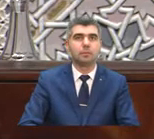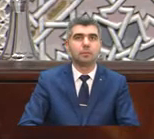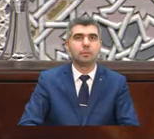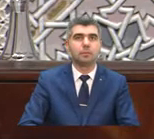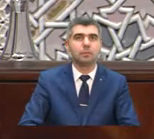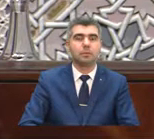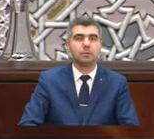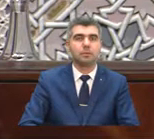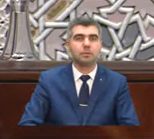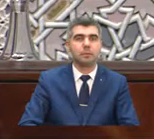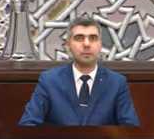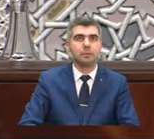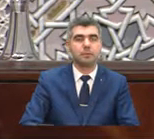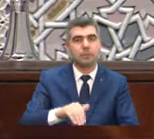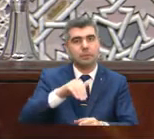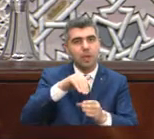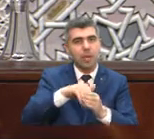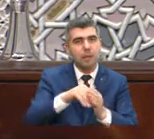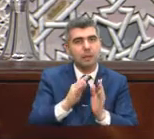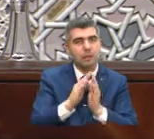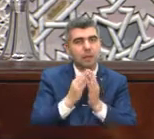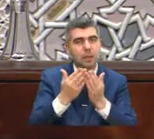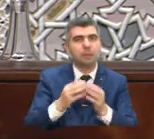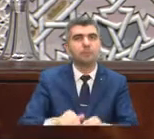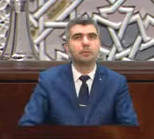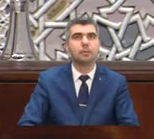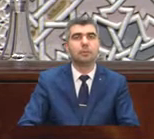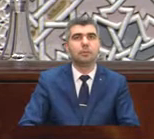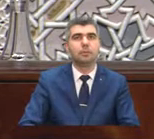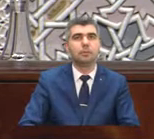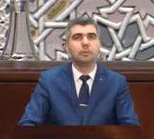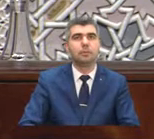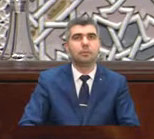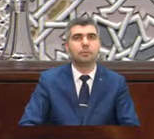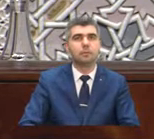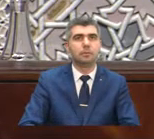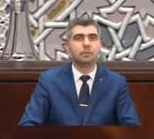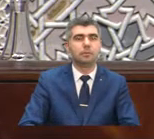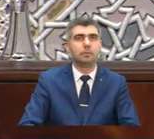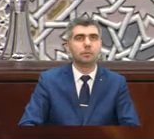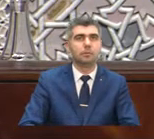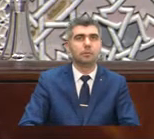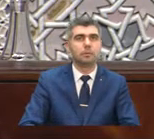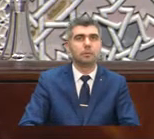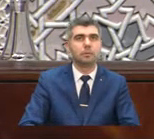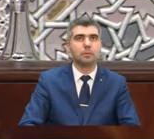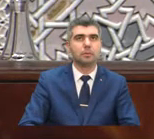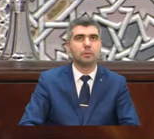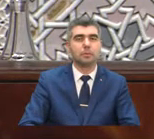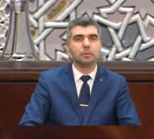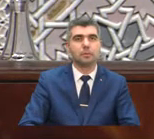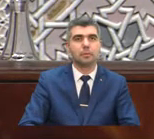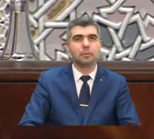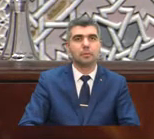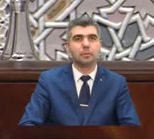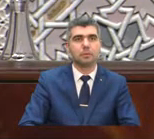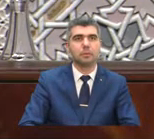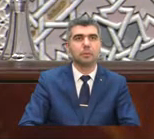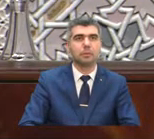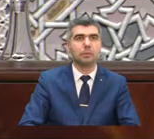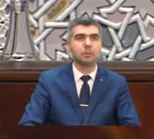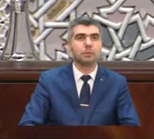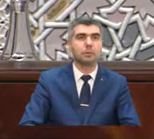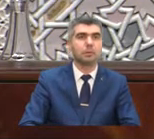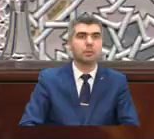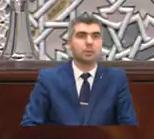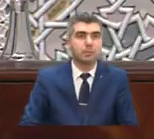لأحد السادة النواب والنائبات من المجموعة النيابية للتقدم والاشتراكية، تفضلي السيدة النائبة المحترمة.